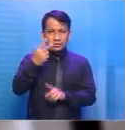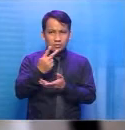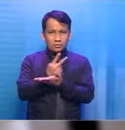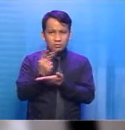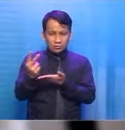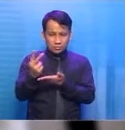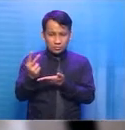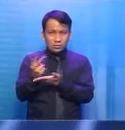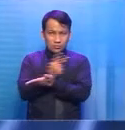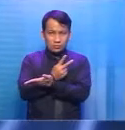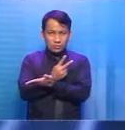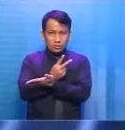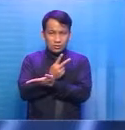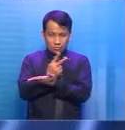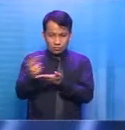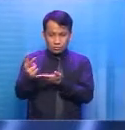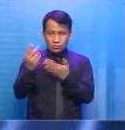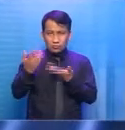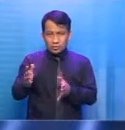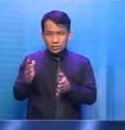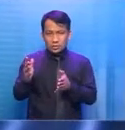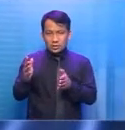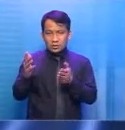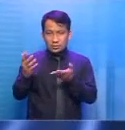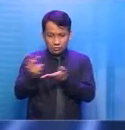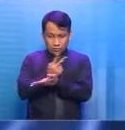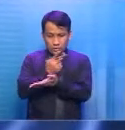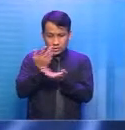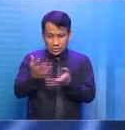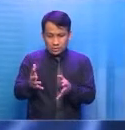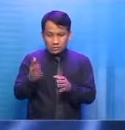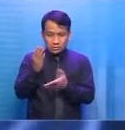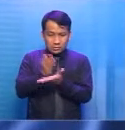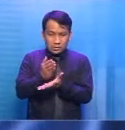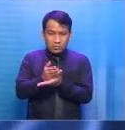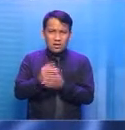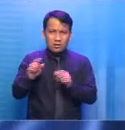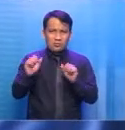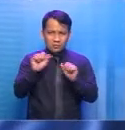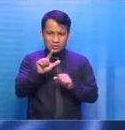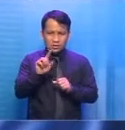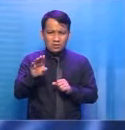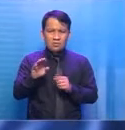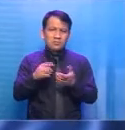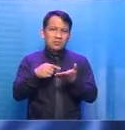na nang tumigil sila. Pwede pa naman daw magpaswab sa kanila mga laboratorio ngayon, pero may bayad na itong